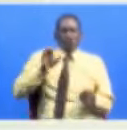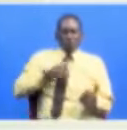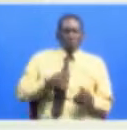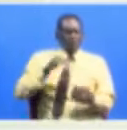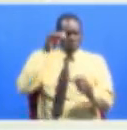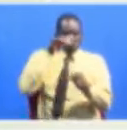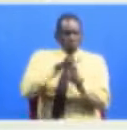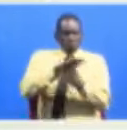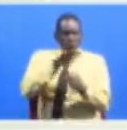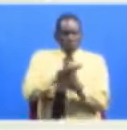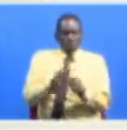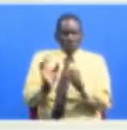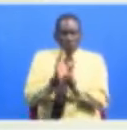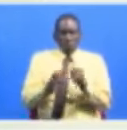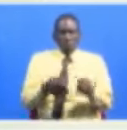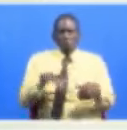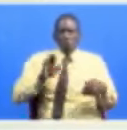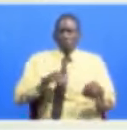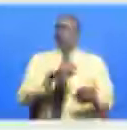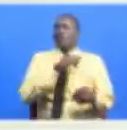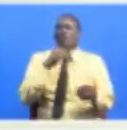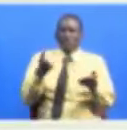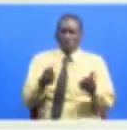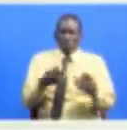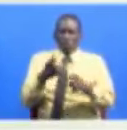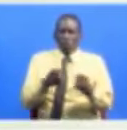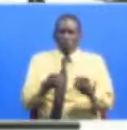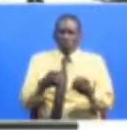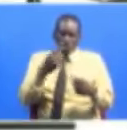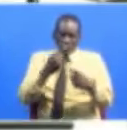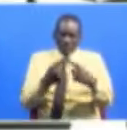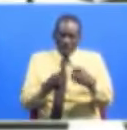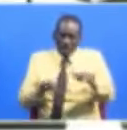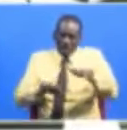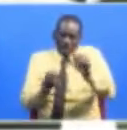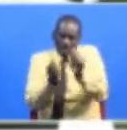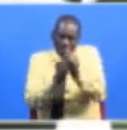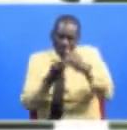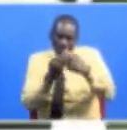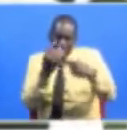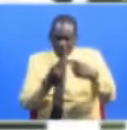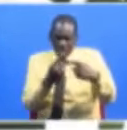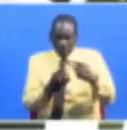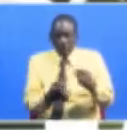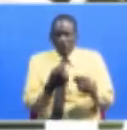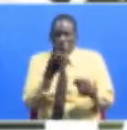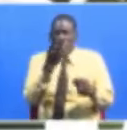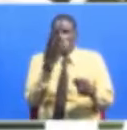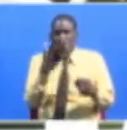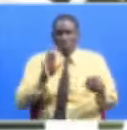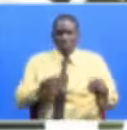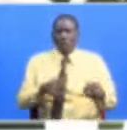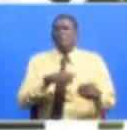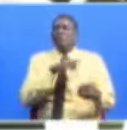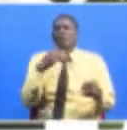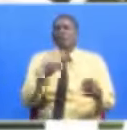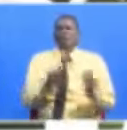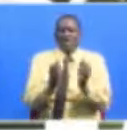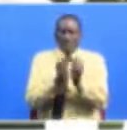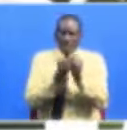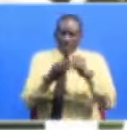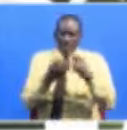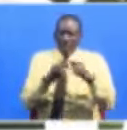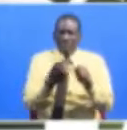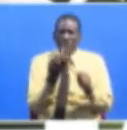Zeka Sana humu nch wana Wake wali hwa kuling na miaka yao chini Ya miaka 18 ni wana Wake 25 miaka 18 hadi